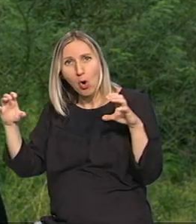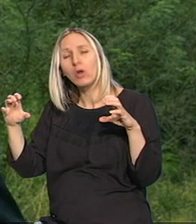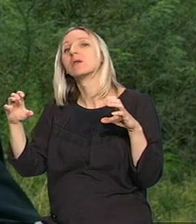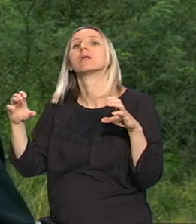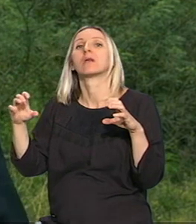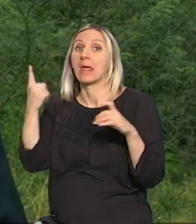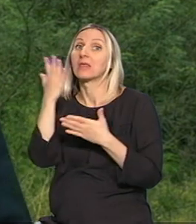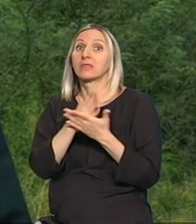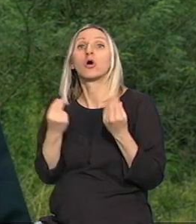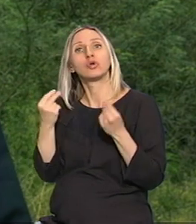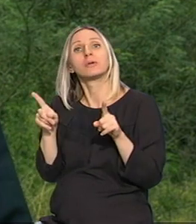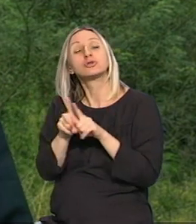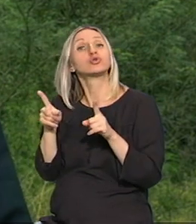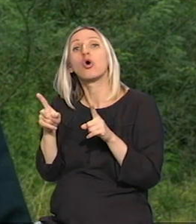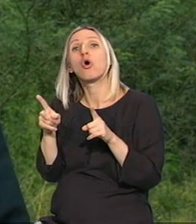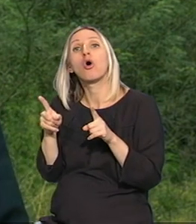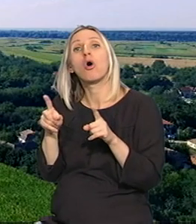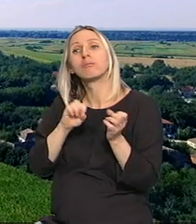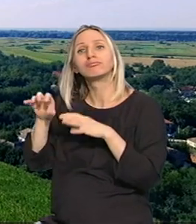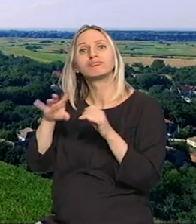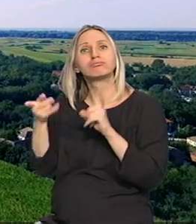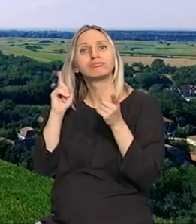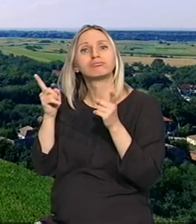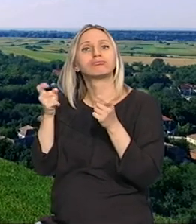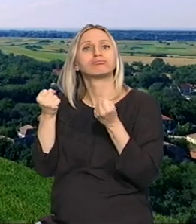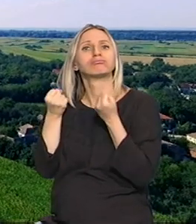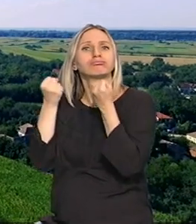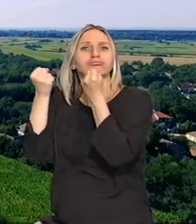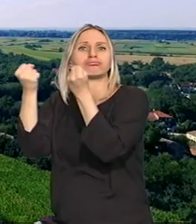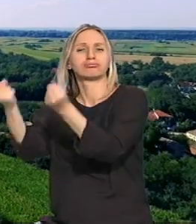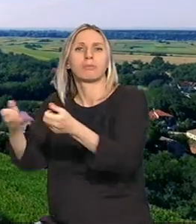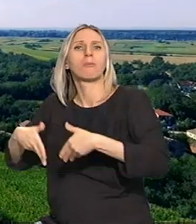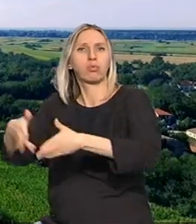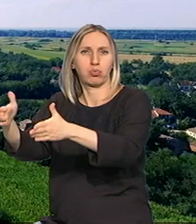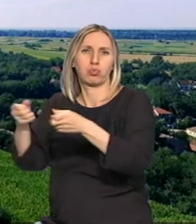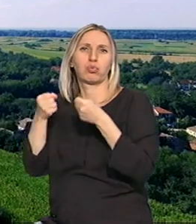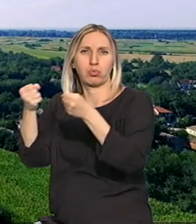išao i drumskim saobraćaj koji je odranije postojao od polovine 19. veka.